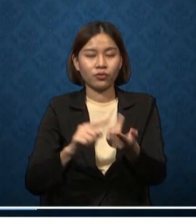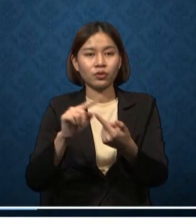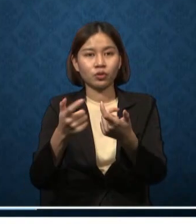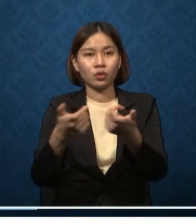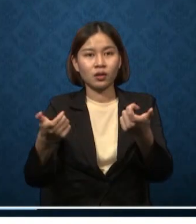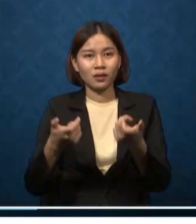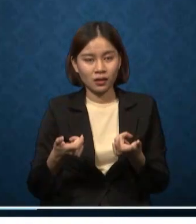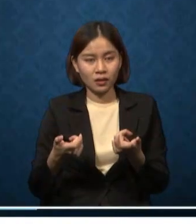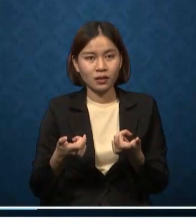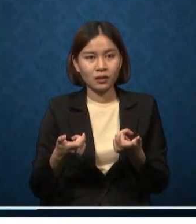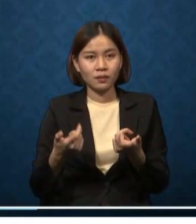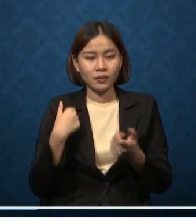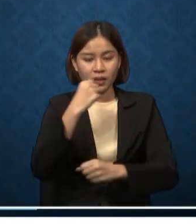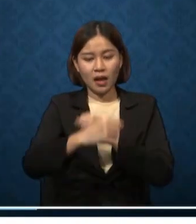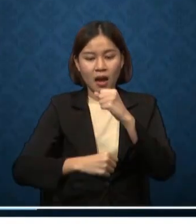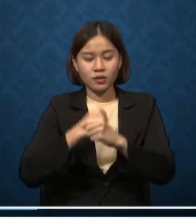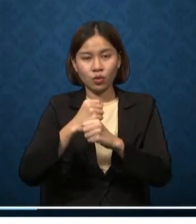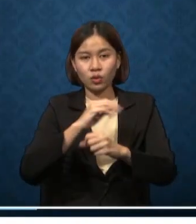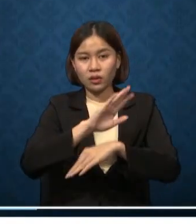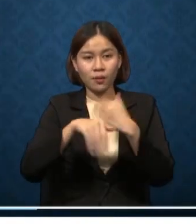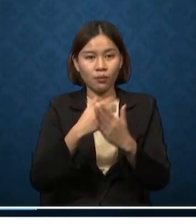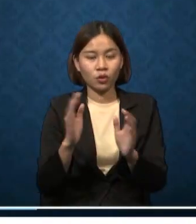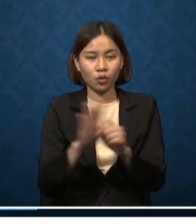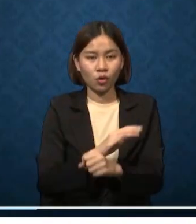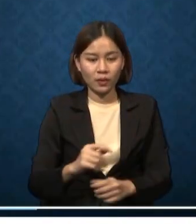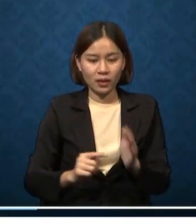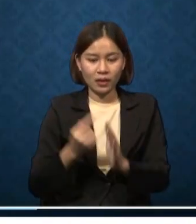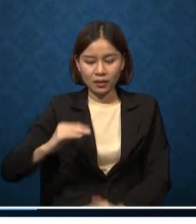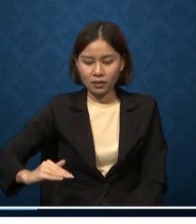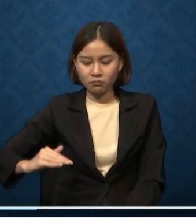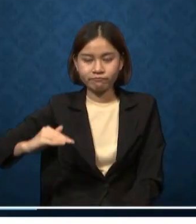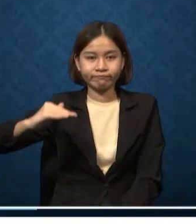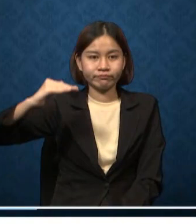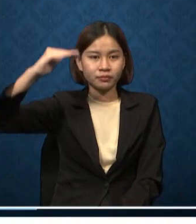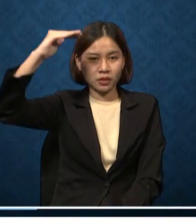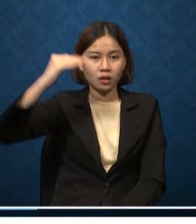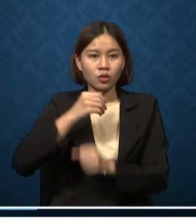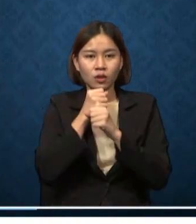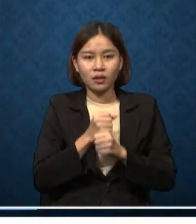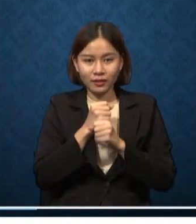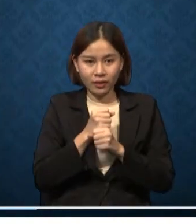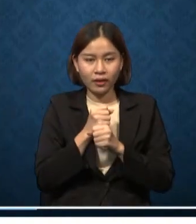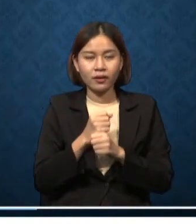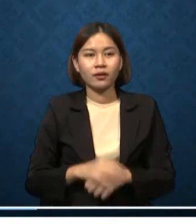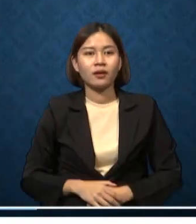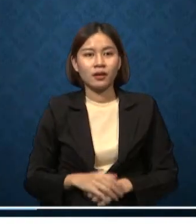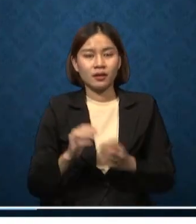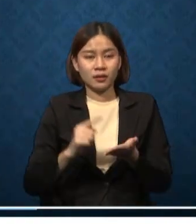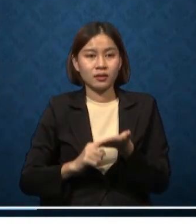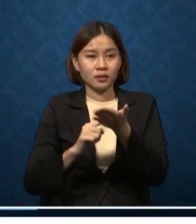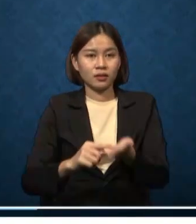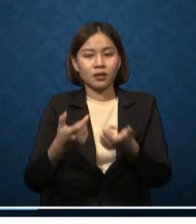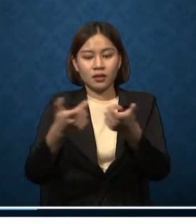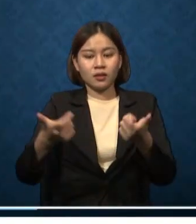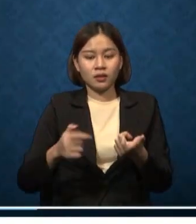ตลอดช่วงวัยนะครับตั้งแต่เด็กศูนย์สื่อถึงผู้สูงอายุไม่ใช่มองเฉพาะผู้สูงอายุเพราะฉะนั้นสิ่งที่เสนอไว้ในนี้